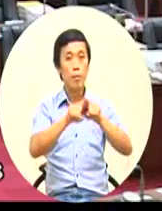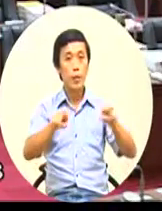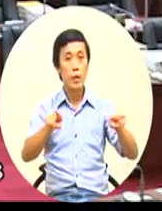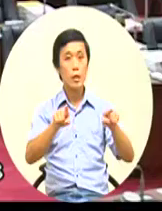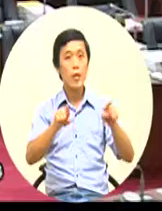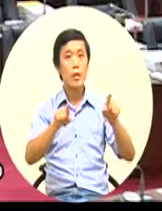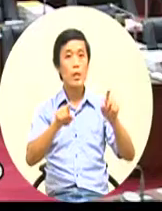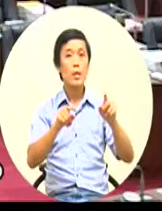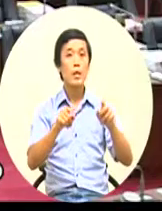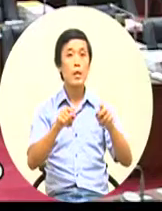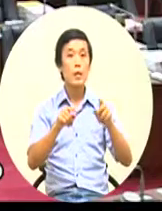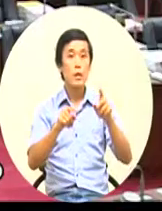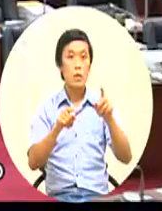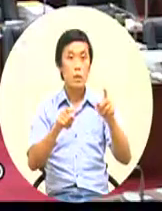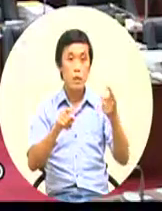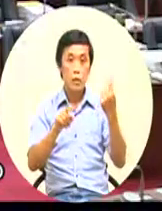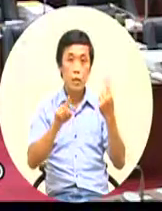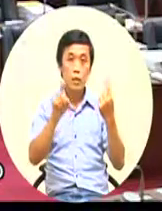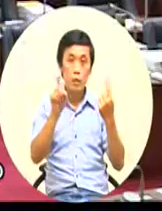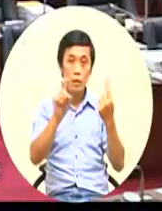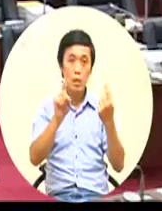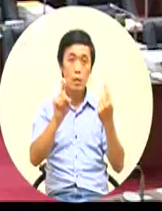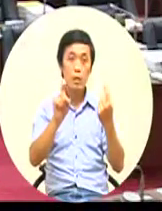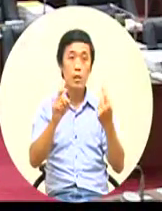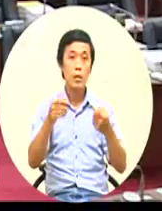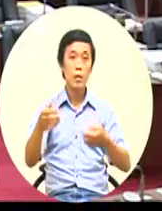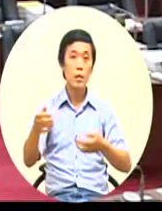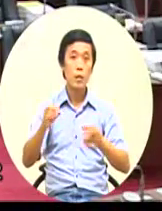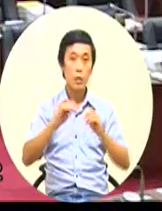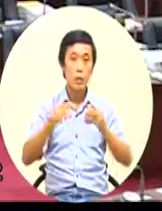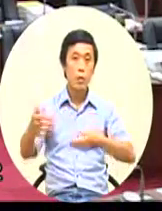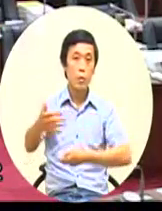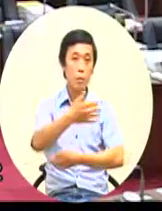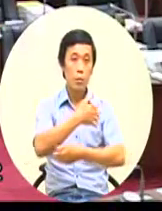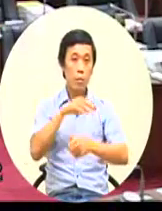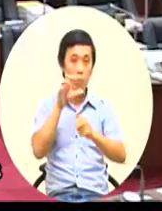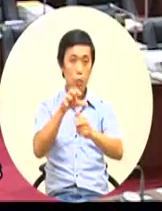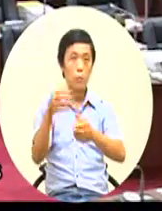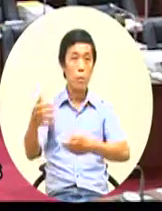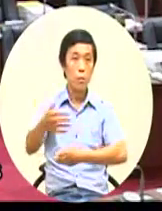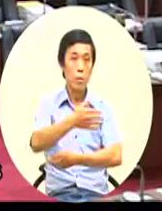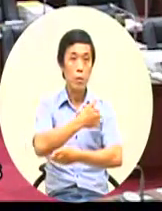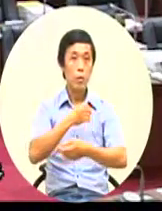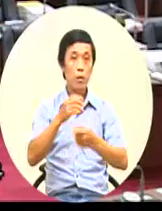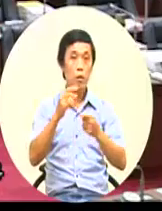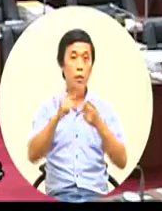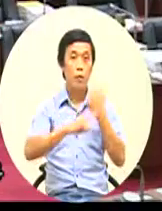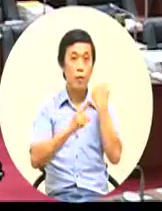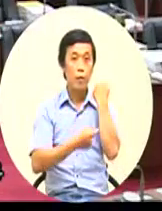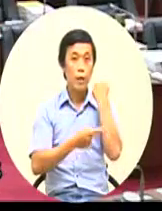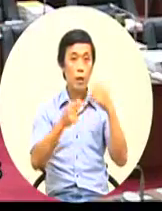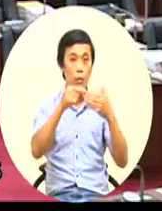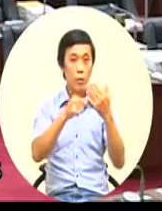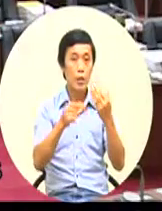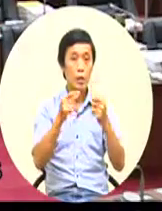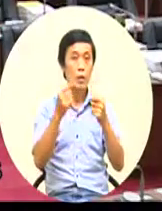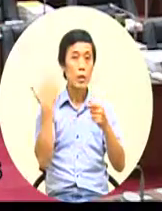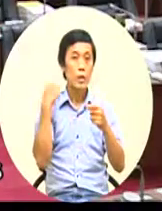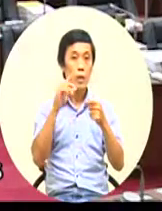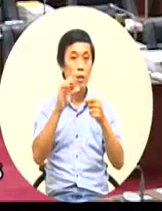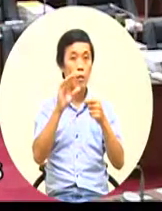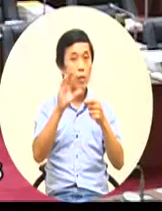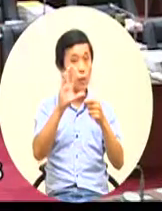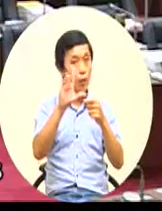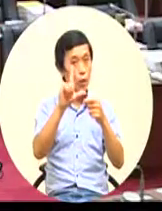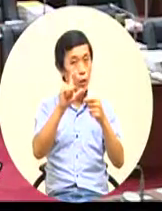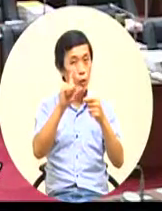1瓶410元强制征收啊，所以法定程序早20-30年前早就完成了，民国61年早就